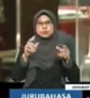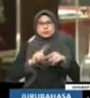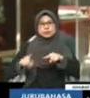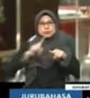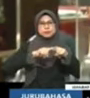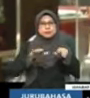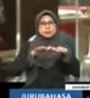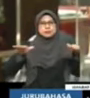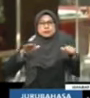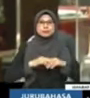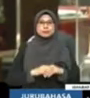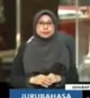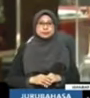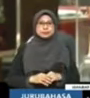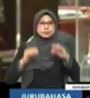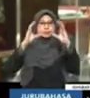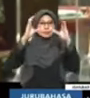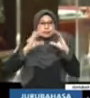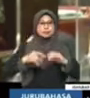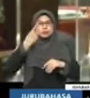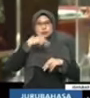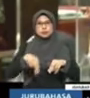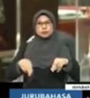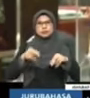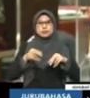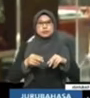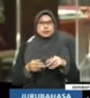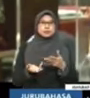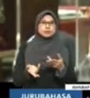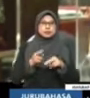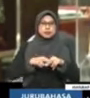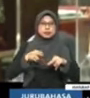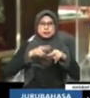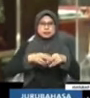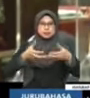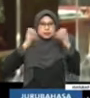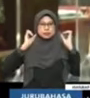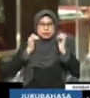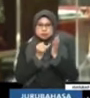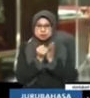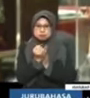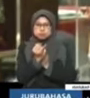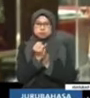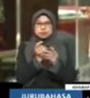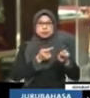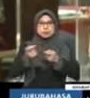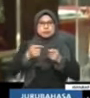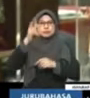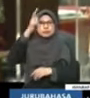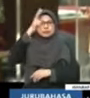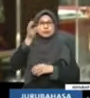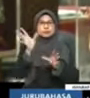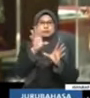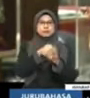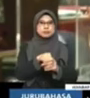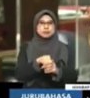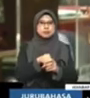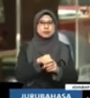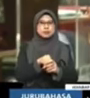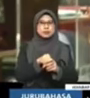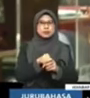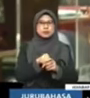dalam pelbagai platform dan juga kaedah bagi meningkatkan kecekapan dan juga ketelusan pentadbiran kerajaan termasuklah